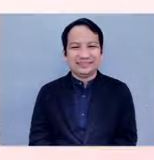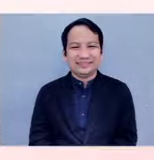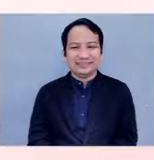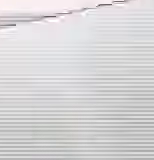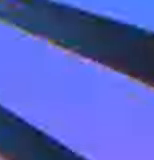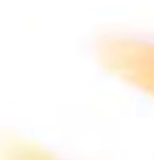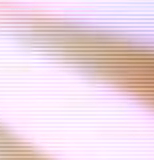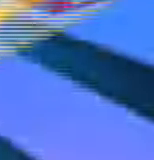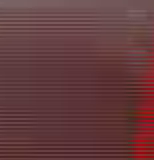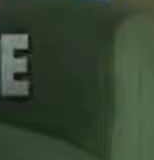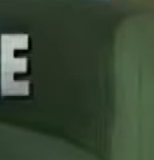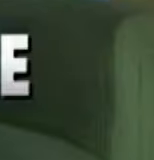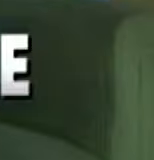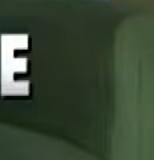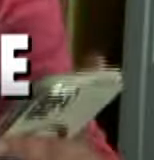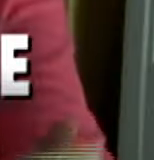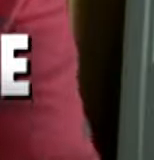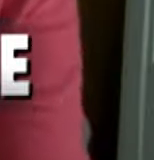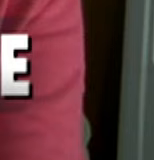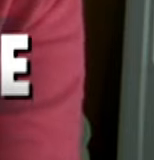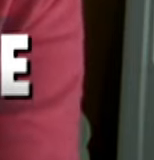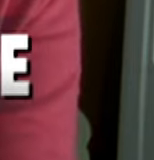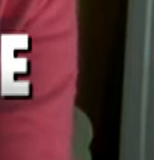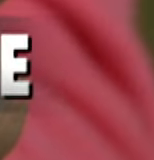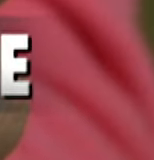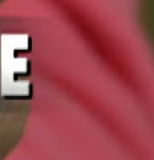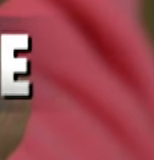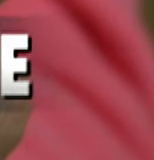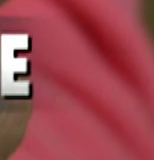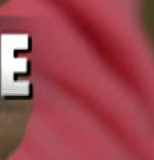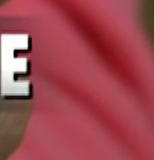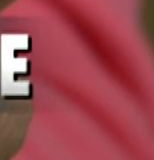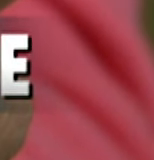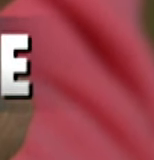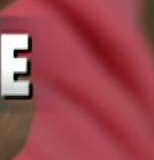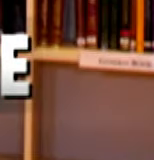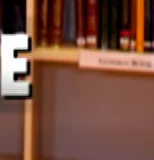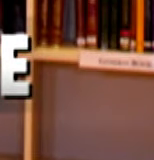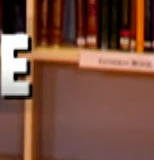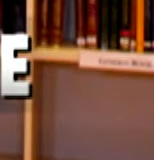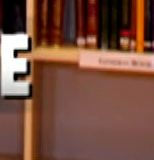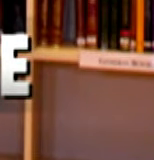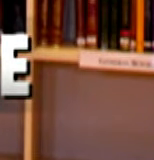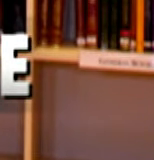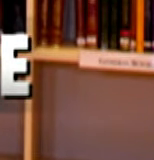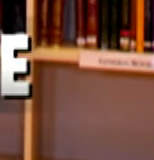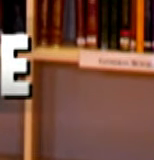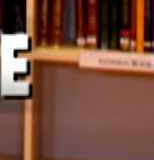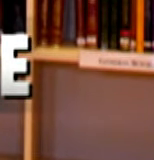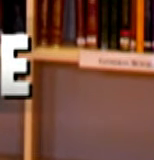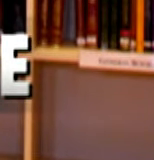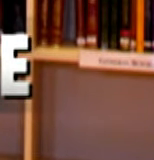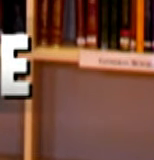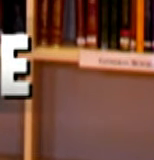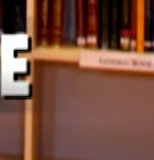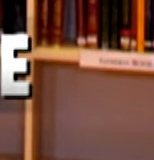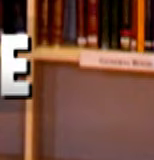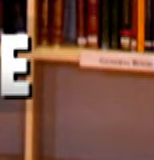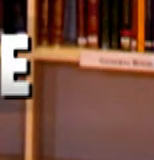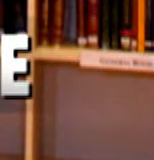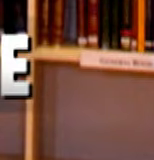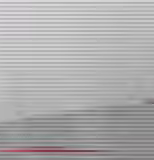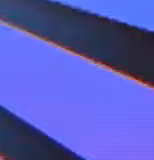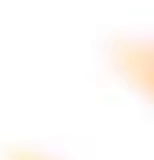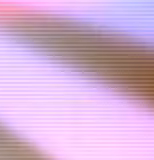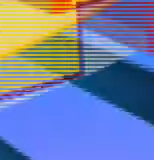to? Linawi naman natin ang ilang issue at karapatan ng mga single o yung mga hindi pa kasal.